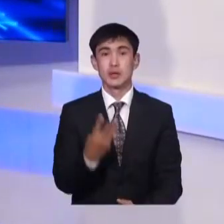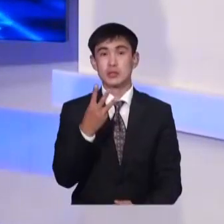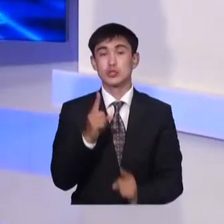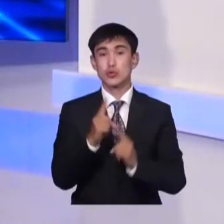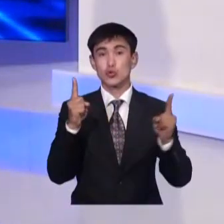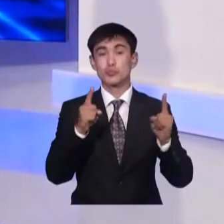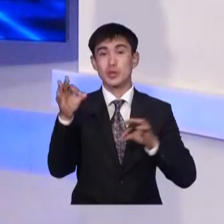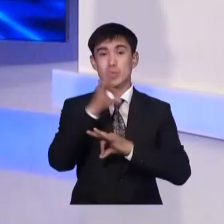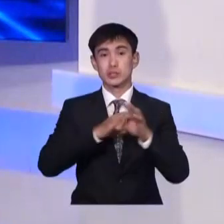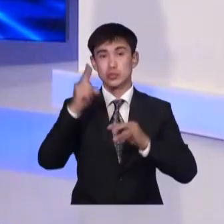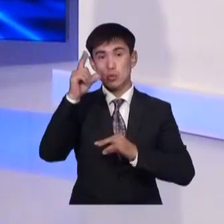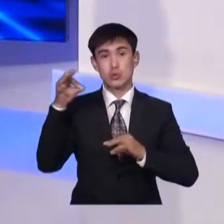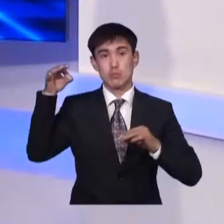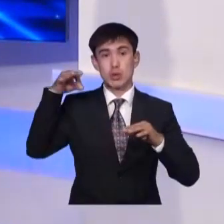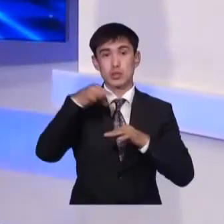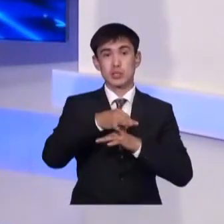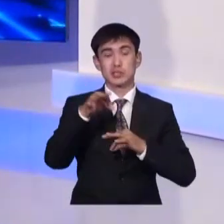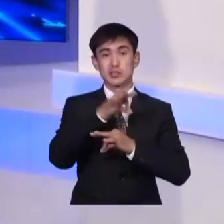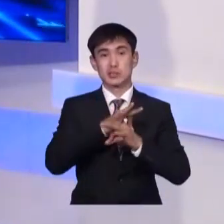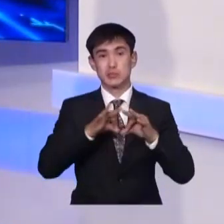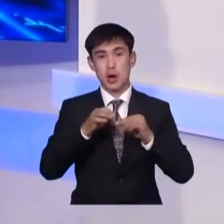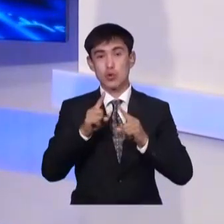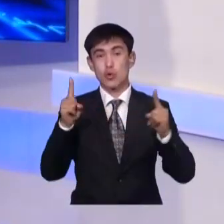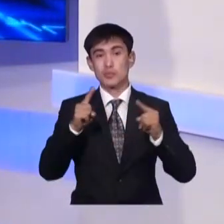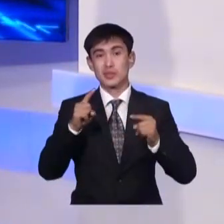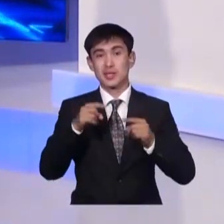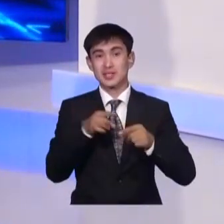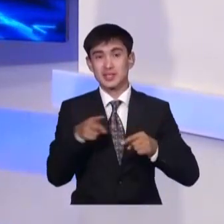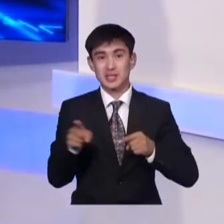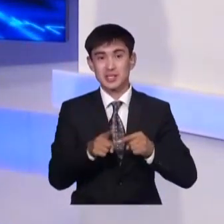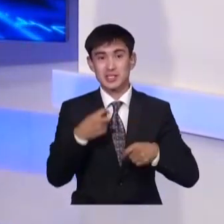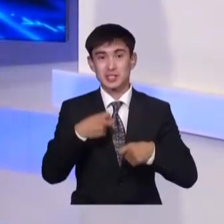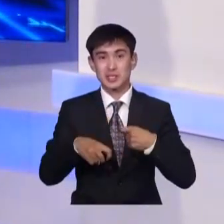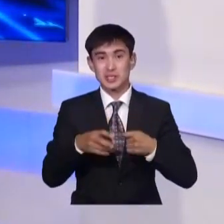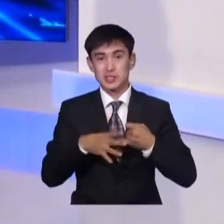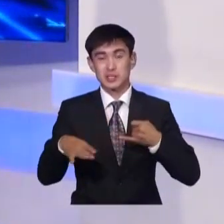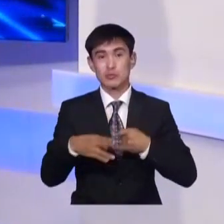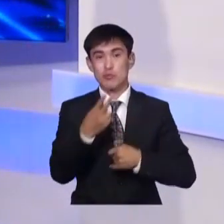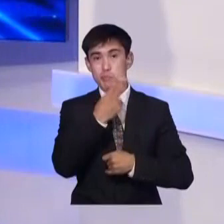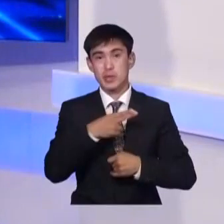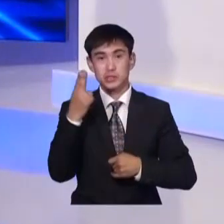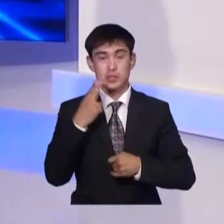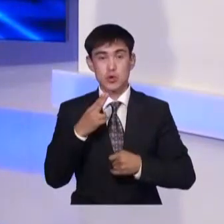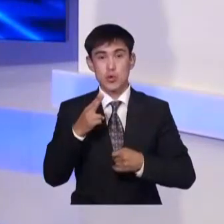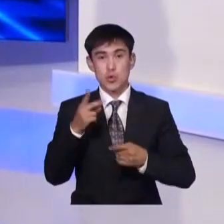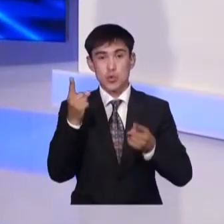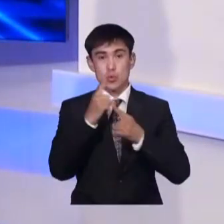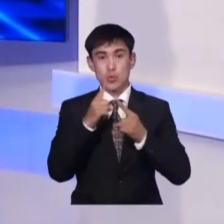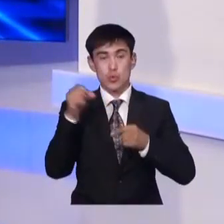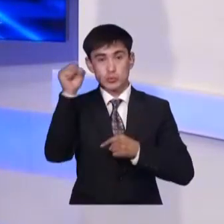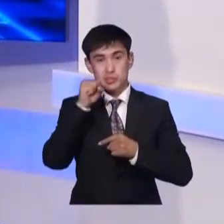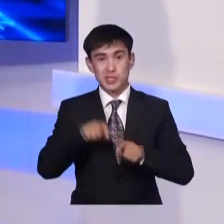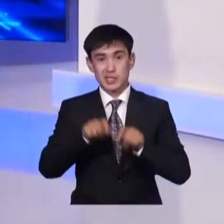Три крупных астероида пролетят мимо Земли. Огромная трещина расколола Землю в Мексике. В Узбекистане раскрыта